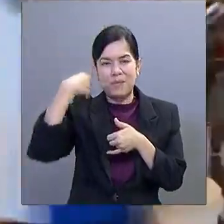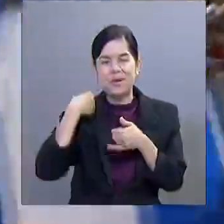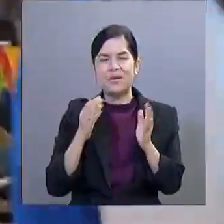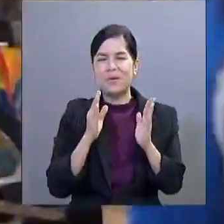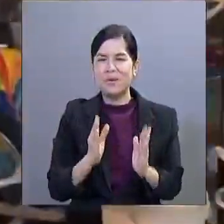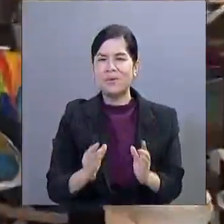ค่ะ